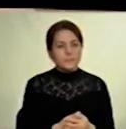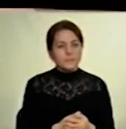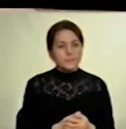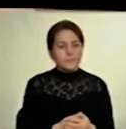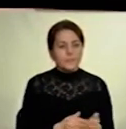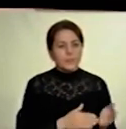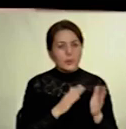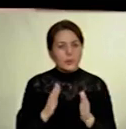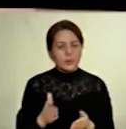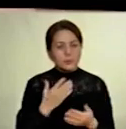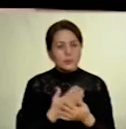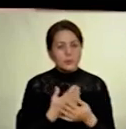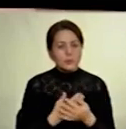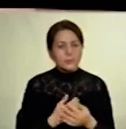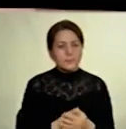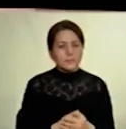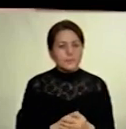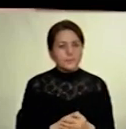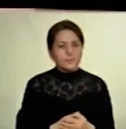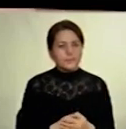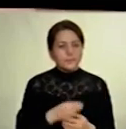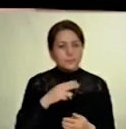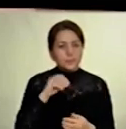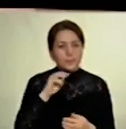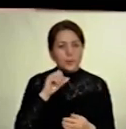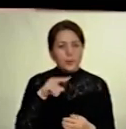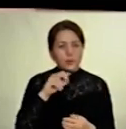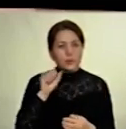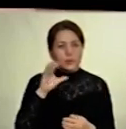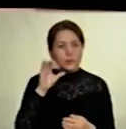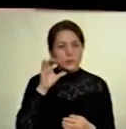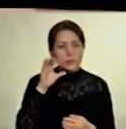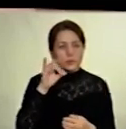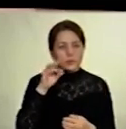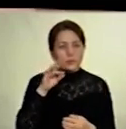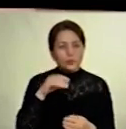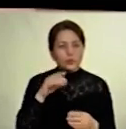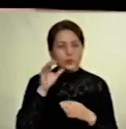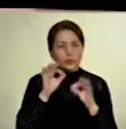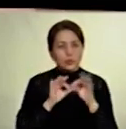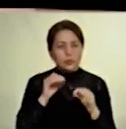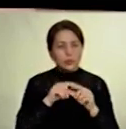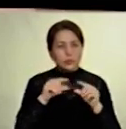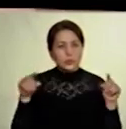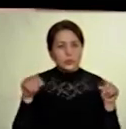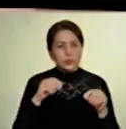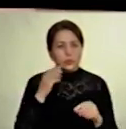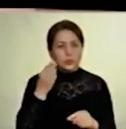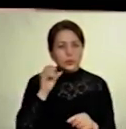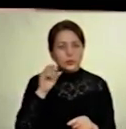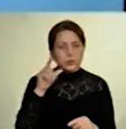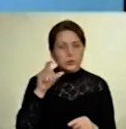keyingi masalaga diqqatingizni qarating. Detal asosini o'lchashda chizg'ich, shtangen